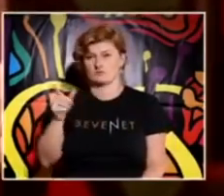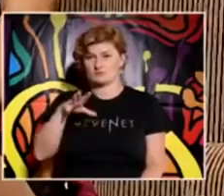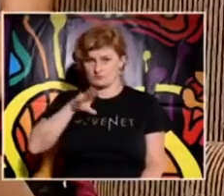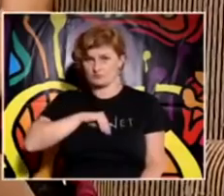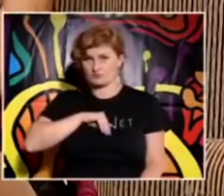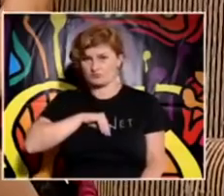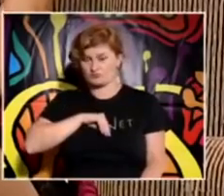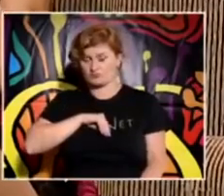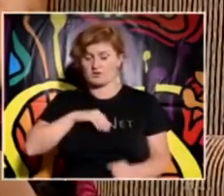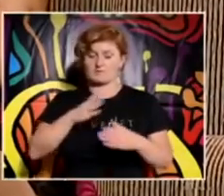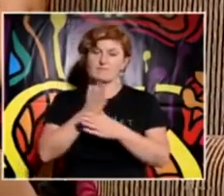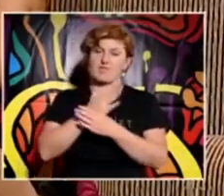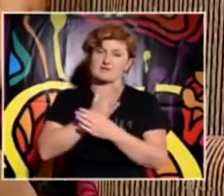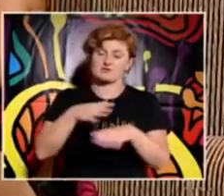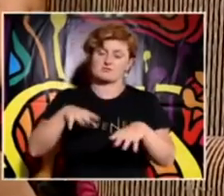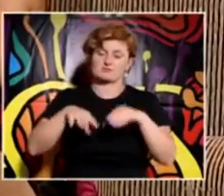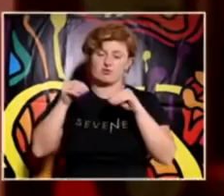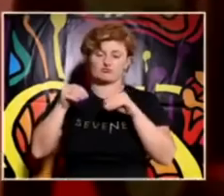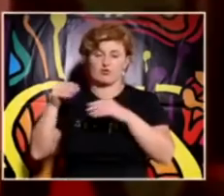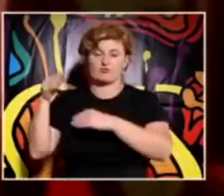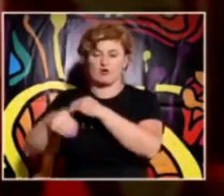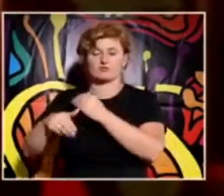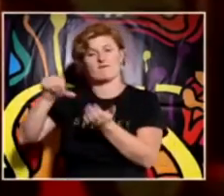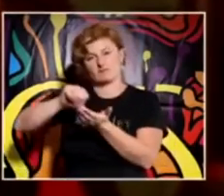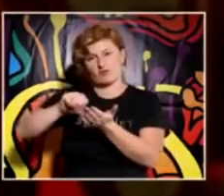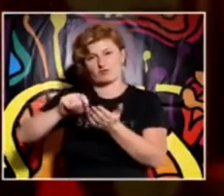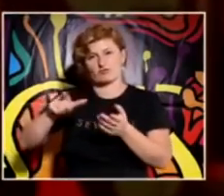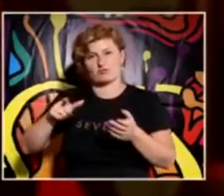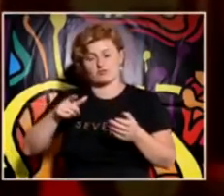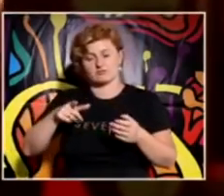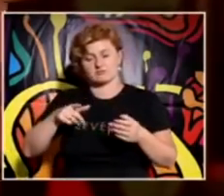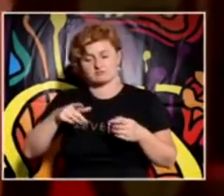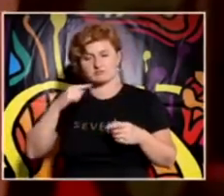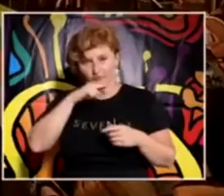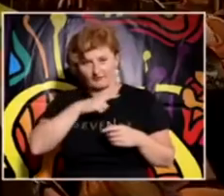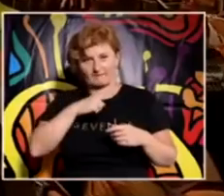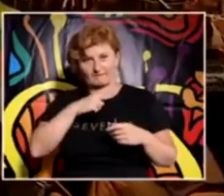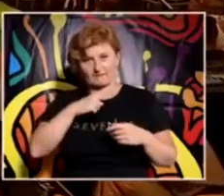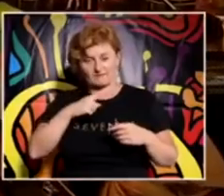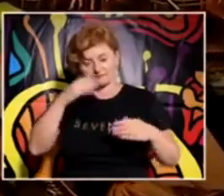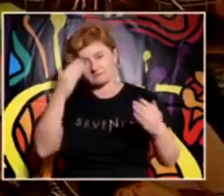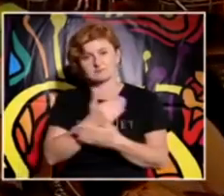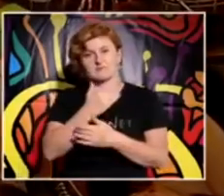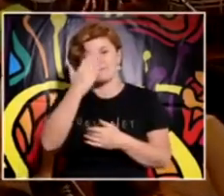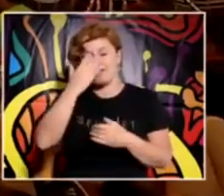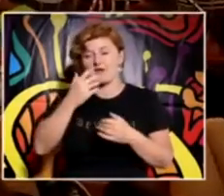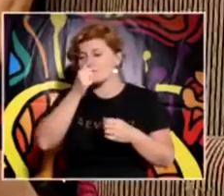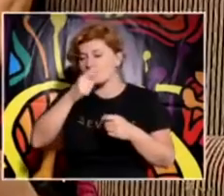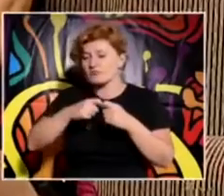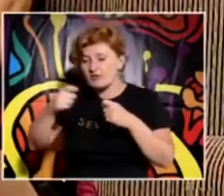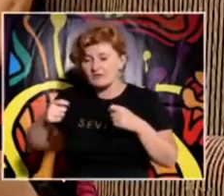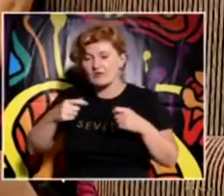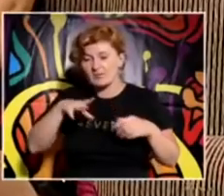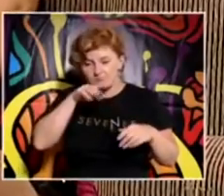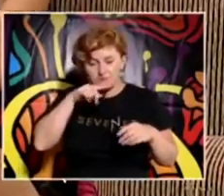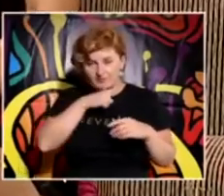między początkiem i końcem być bardzo spontaniczni w środku, jeżeli wiemy, że nie możecie jej przedłużyć? Tak, jak